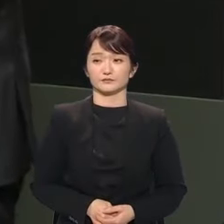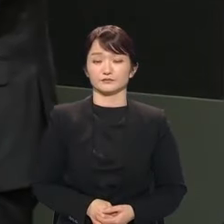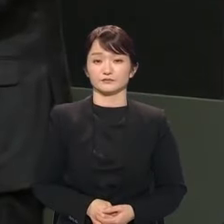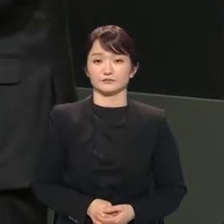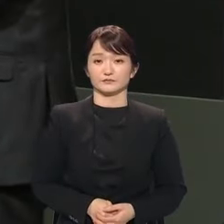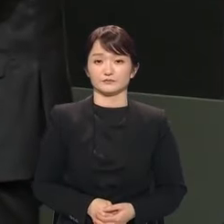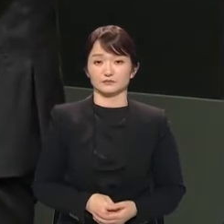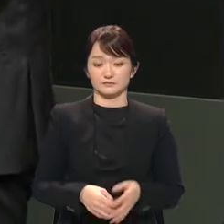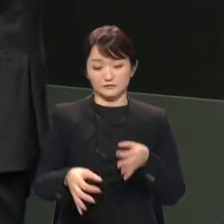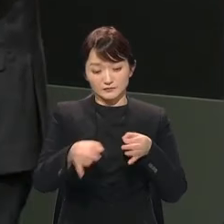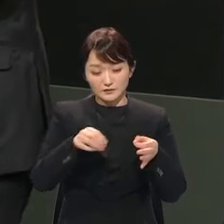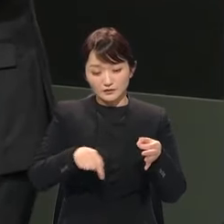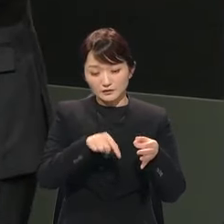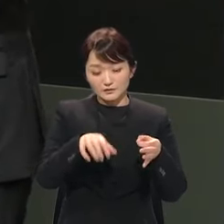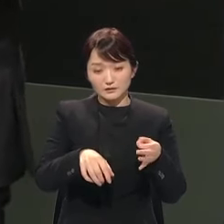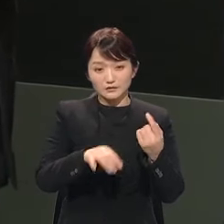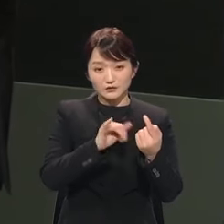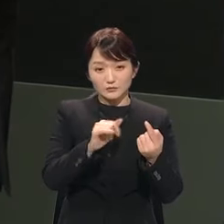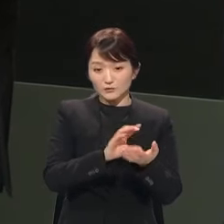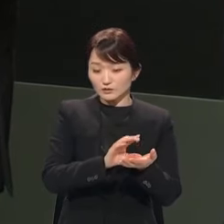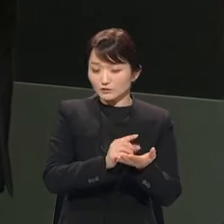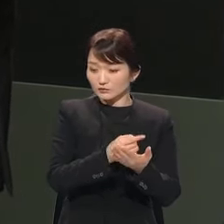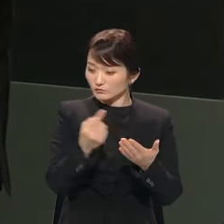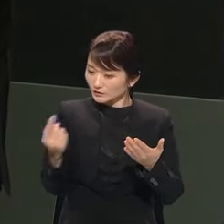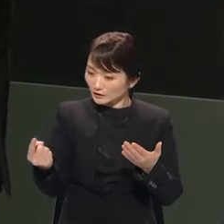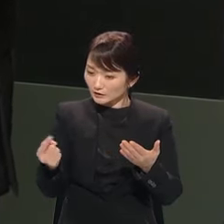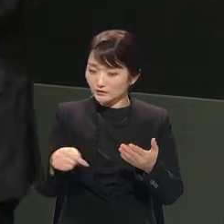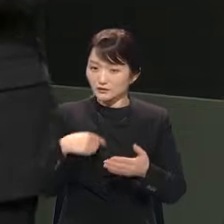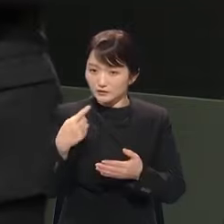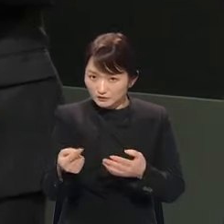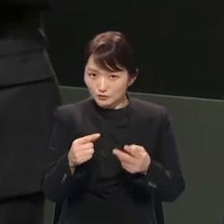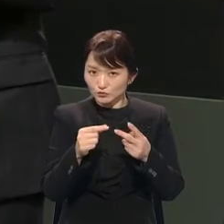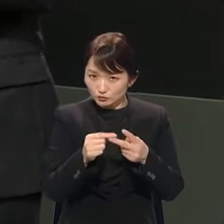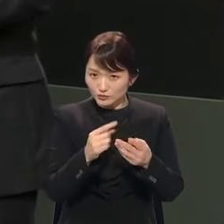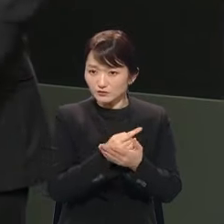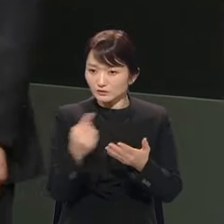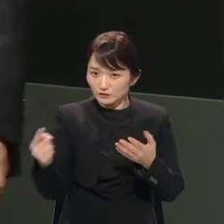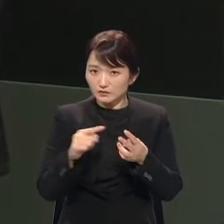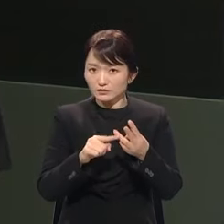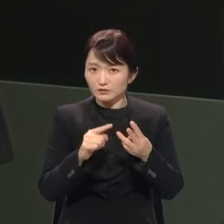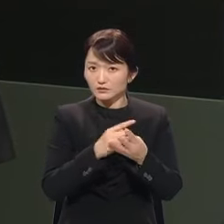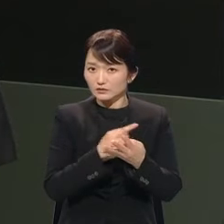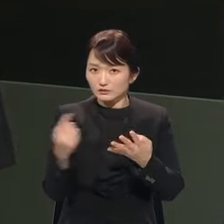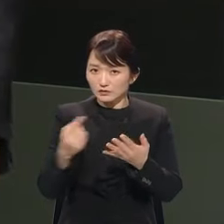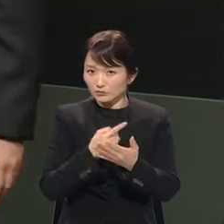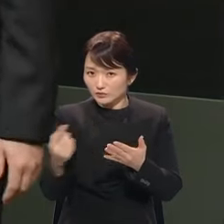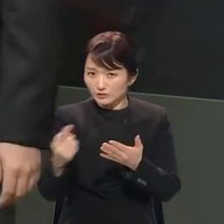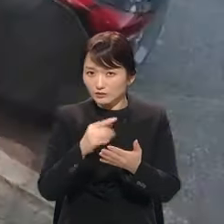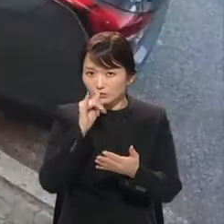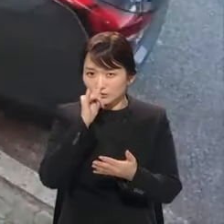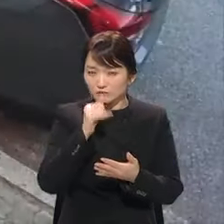한 명 나가니 줄줄줄입니다. 왠지 먹튀일 것 같은데요. 사방가족께서 제보해 주신 영상 만나보시죠.